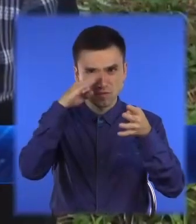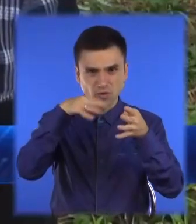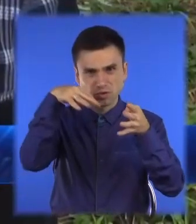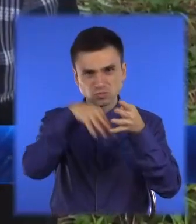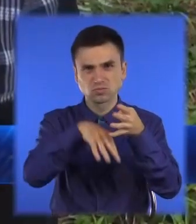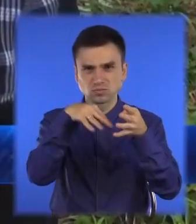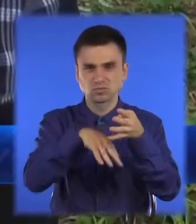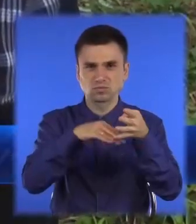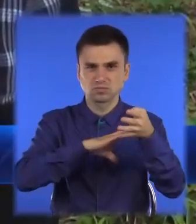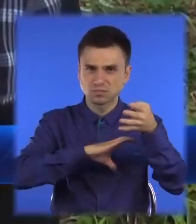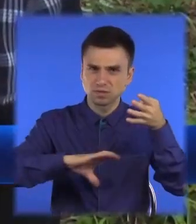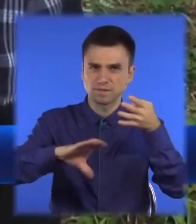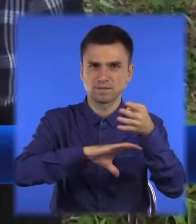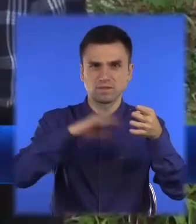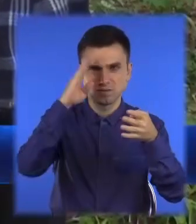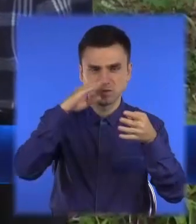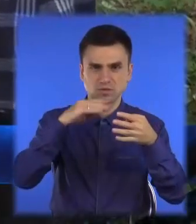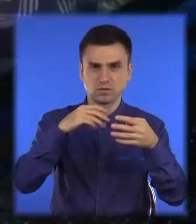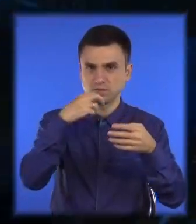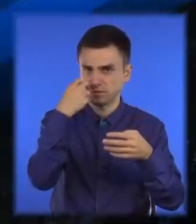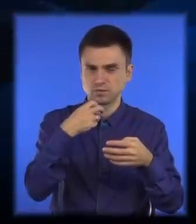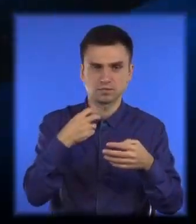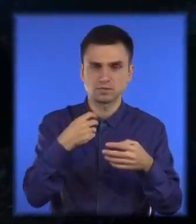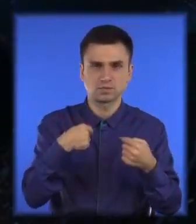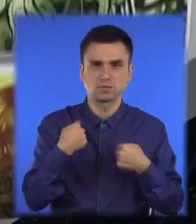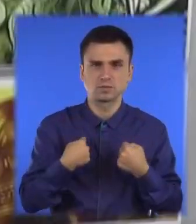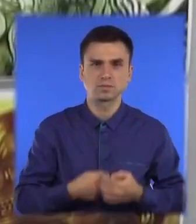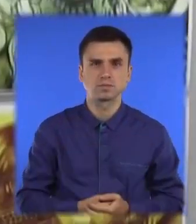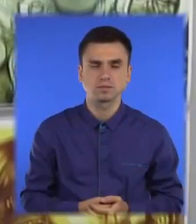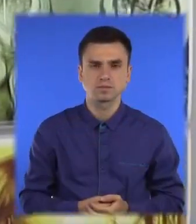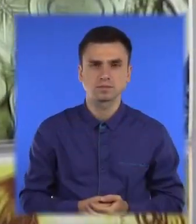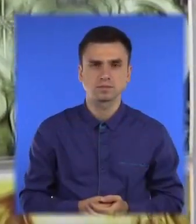глаза режуть, а вже за це говорити нічого.